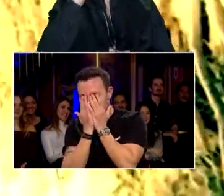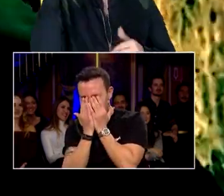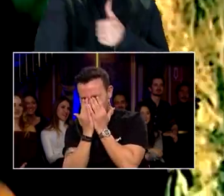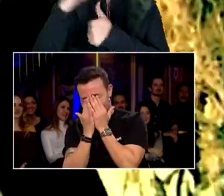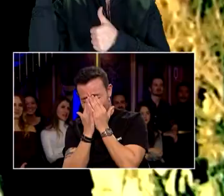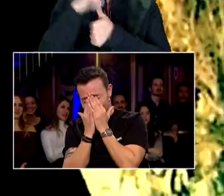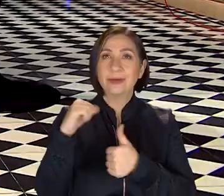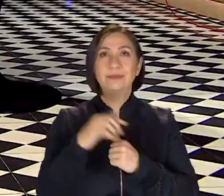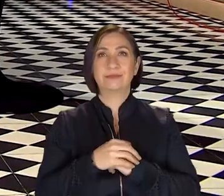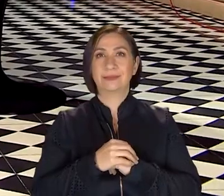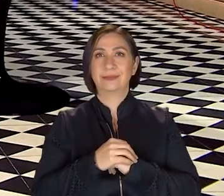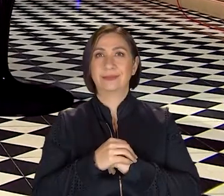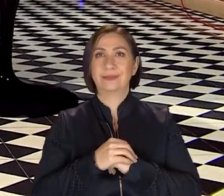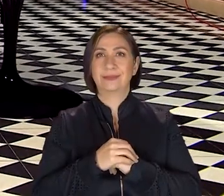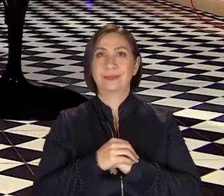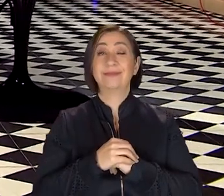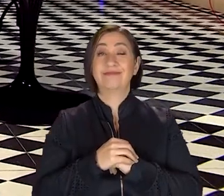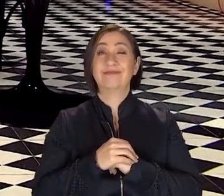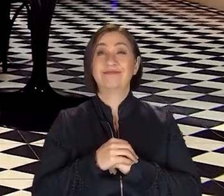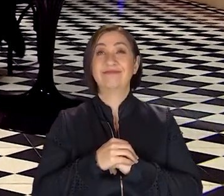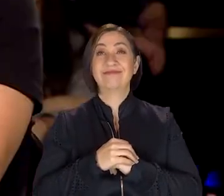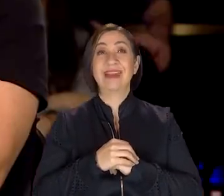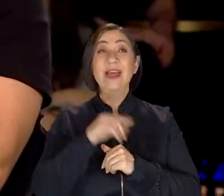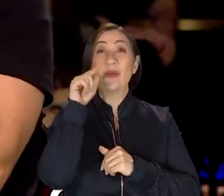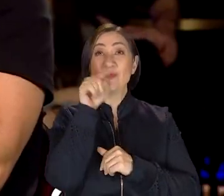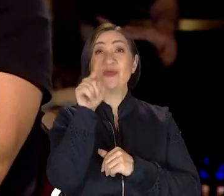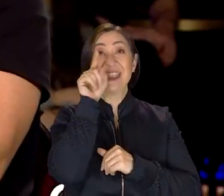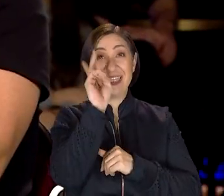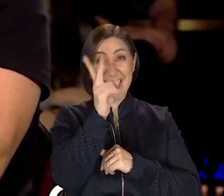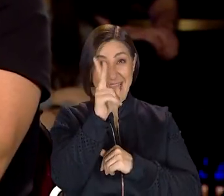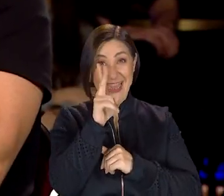defa. Dön! Burada evet. Bu senin